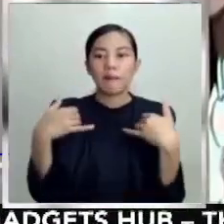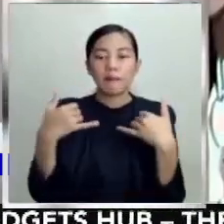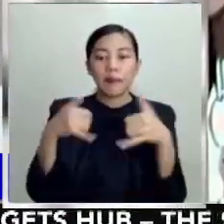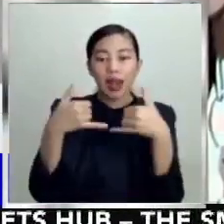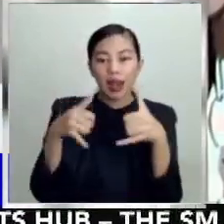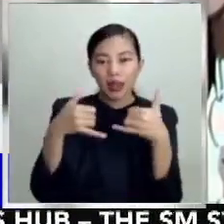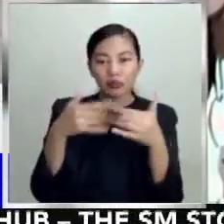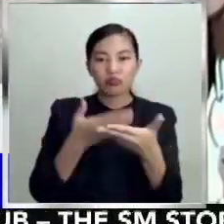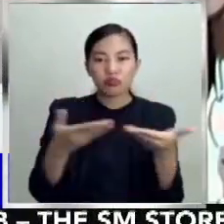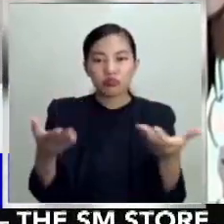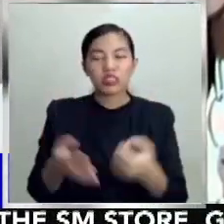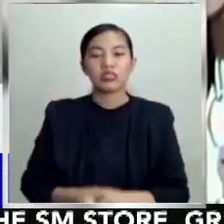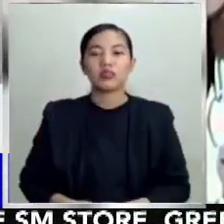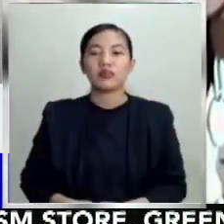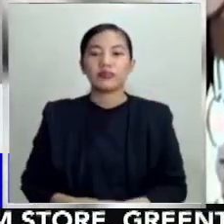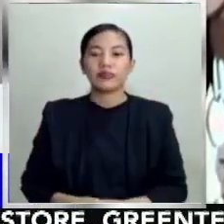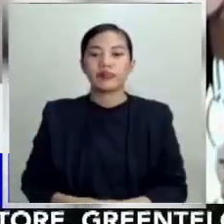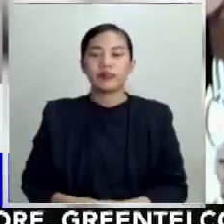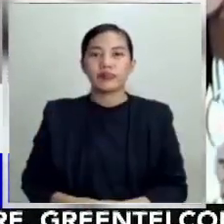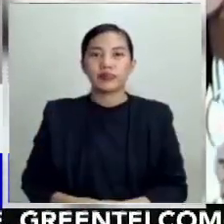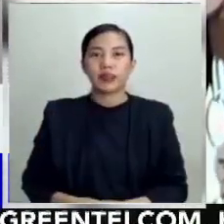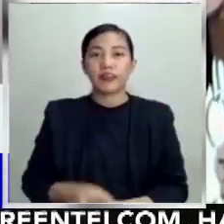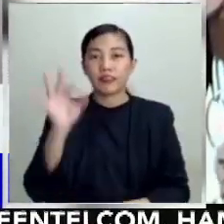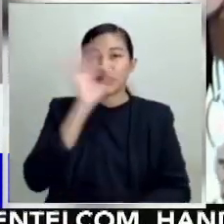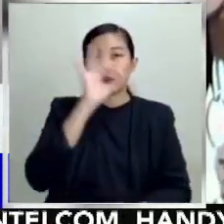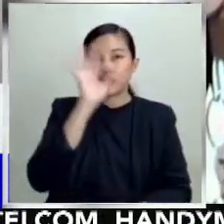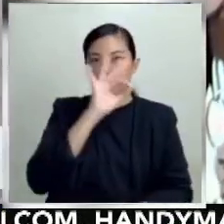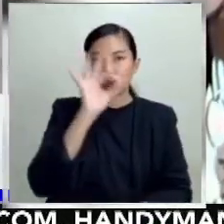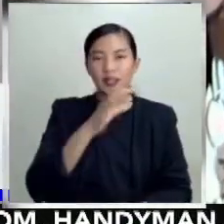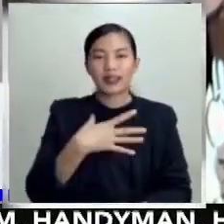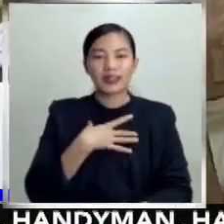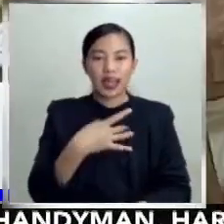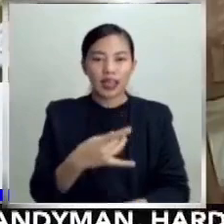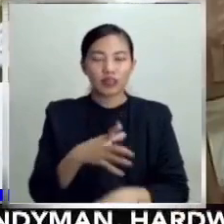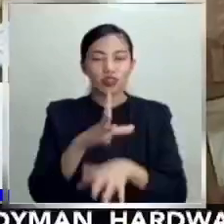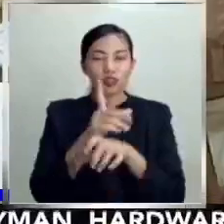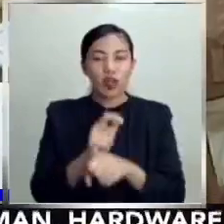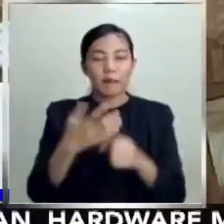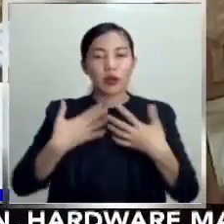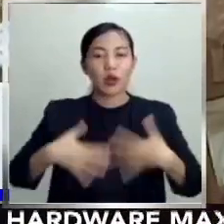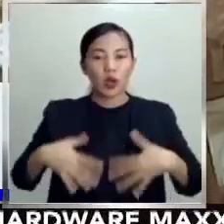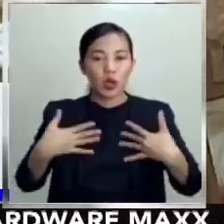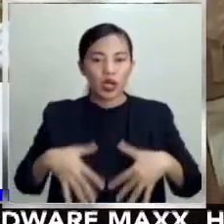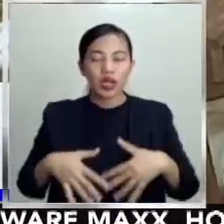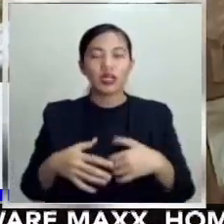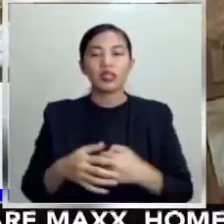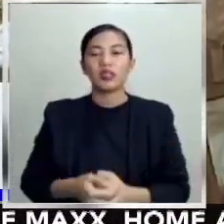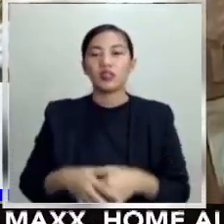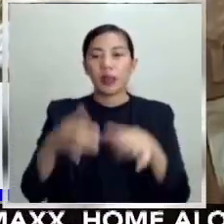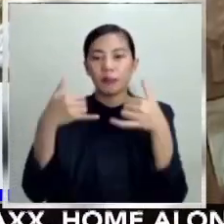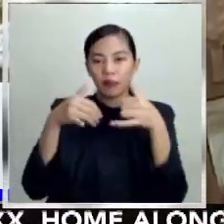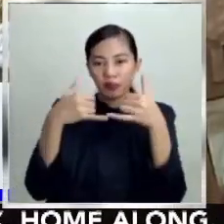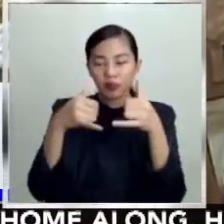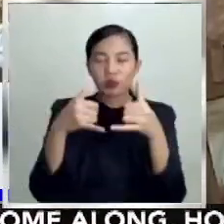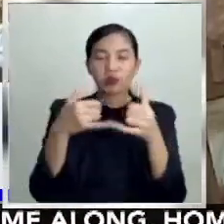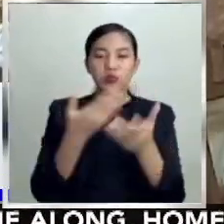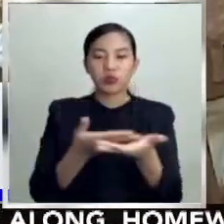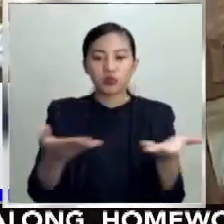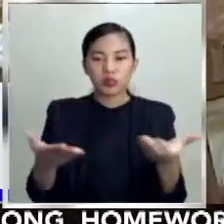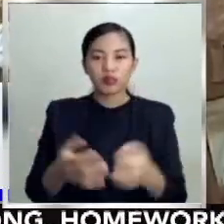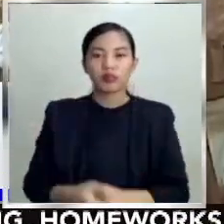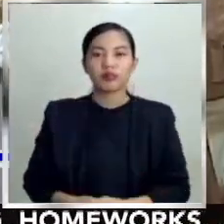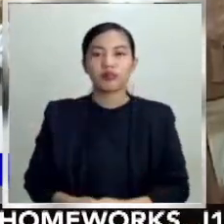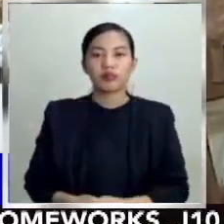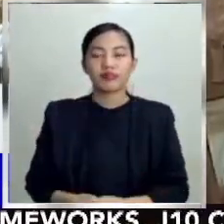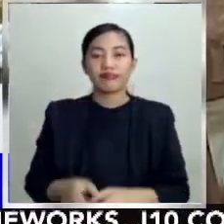yan sa traditional, hindi mawala ang damit, hindi mawala ang laruan. Bukod sa mga traditional gift items, may mga mabibili